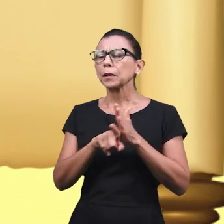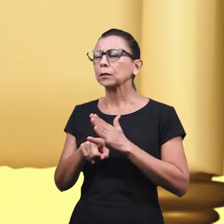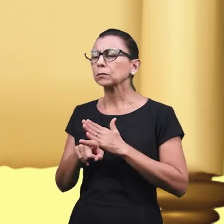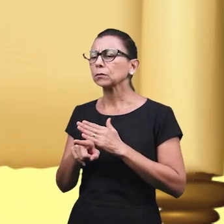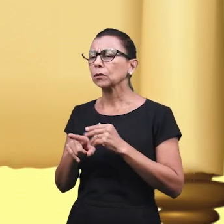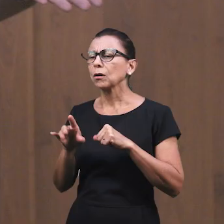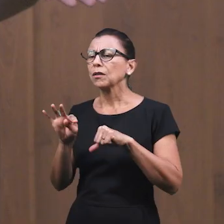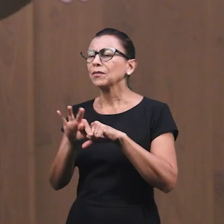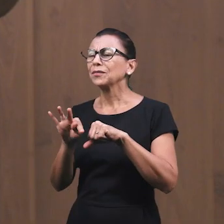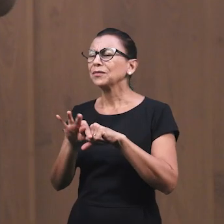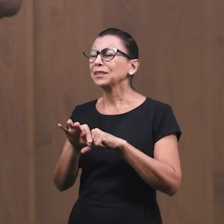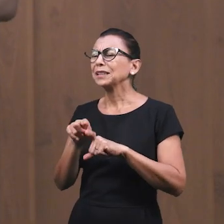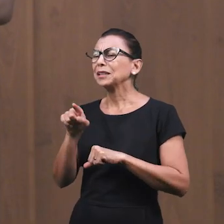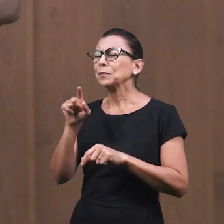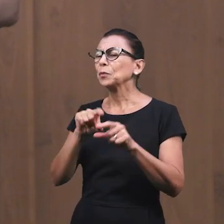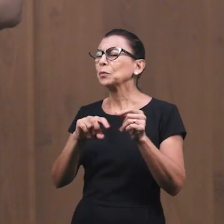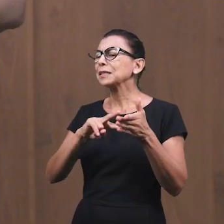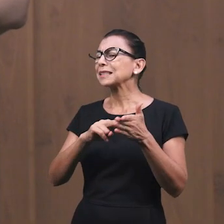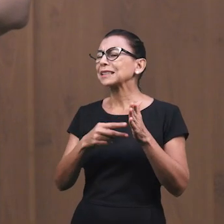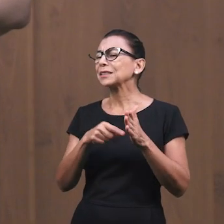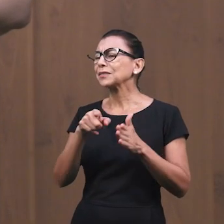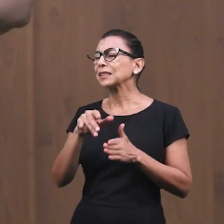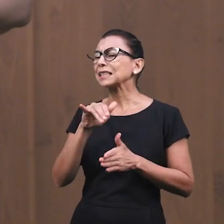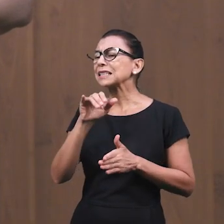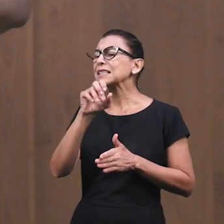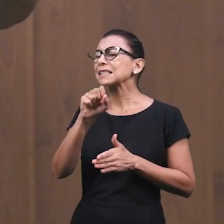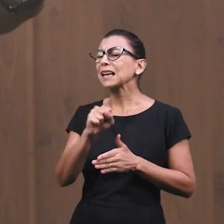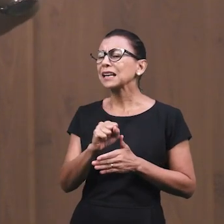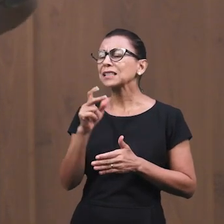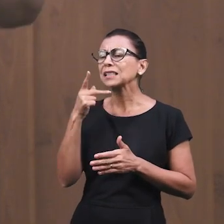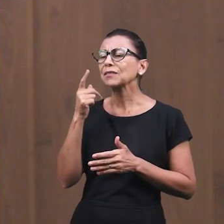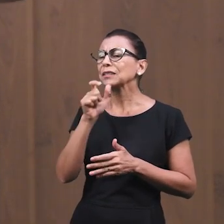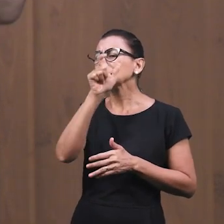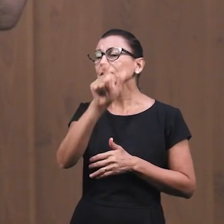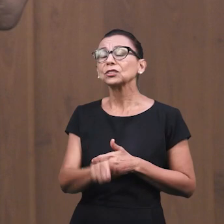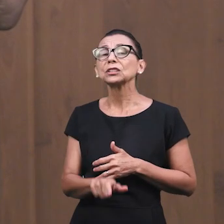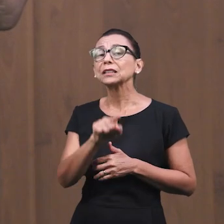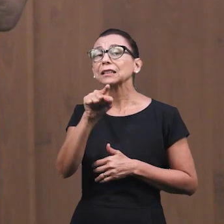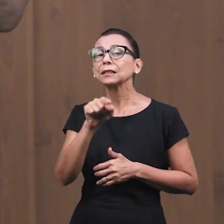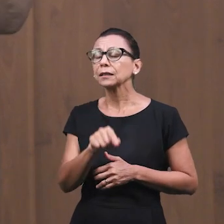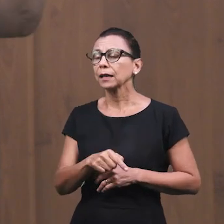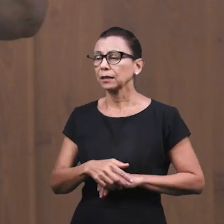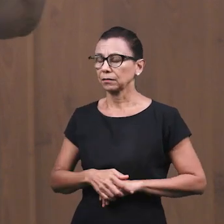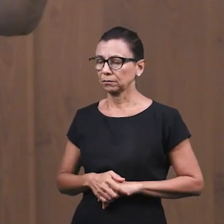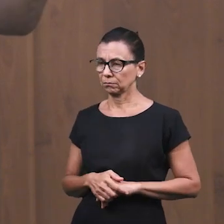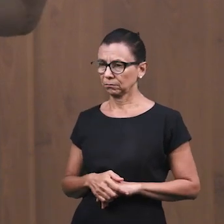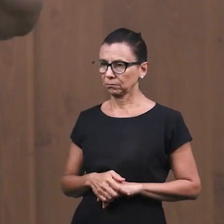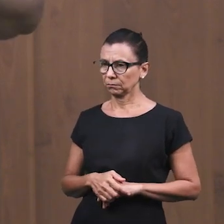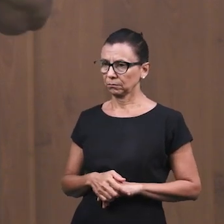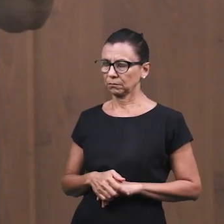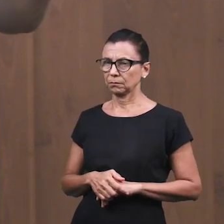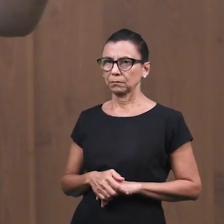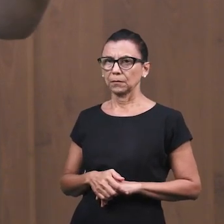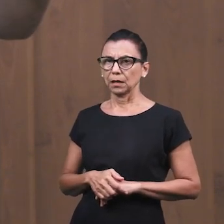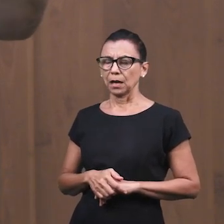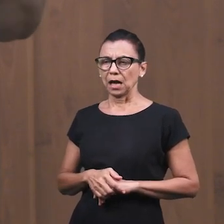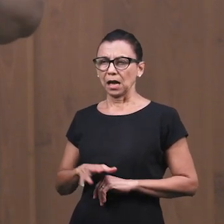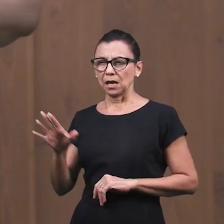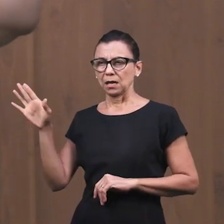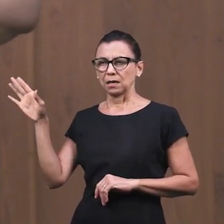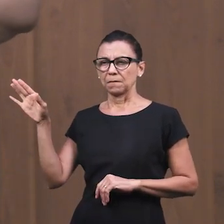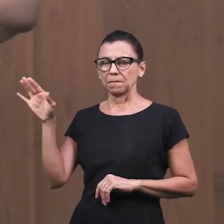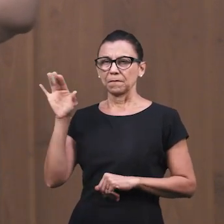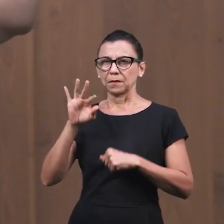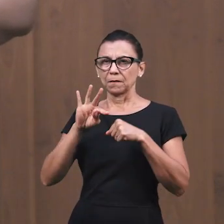53, verset 7. Donc, le majordome a demandé de qui il parle. C'est de lui ou de